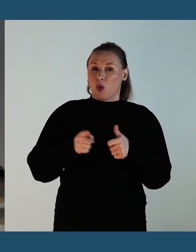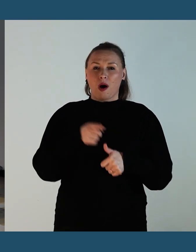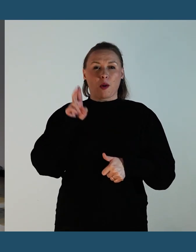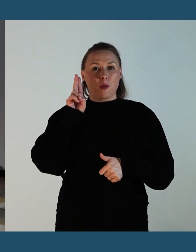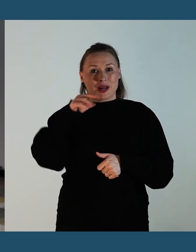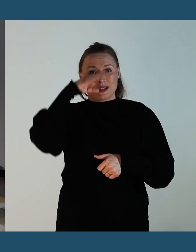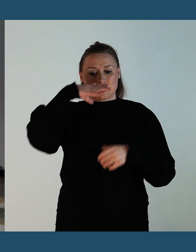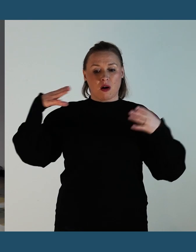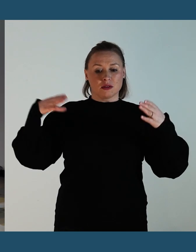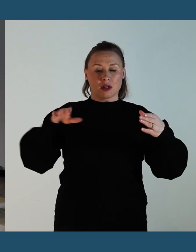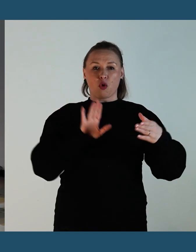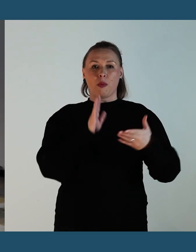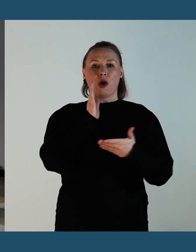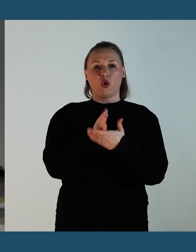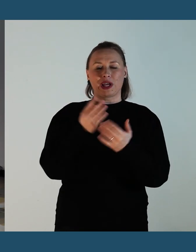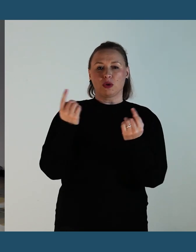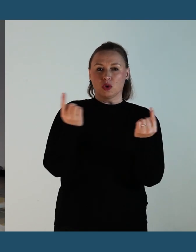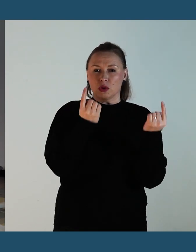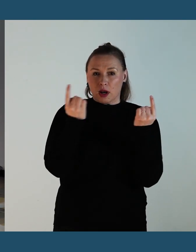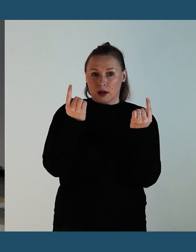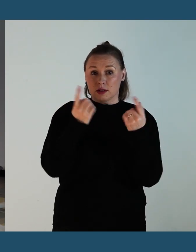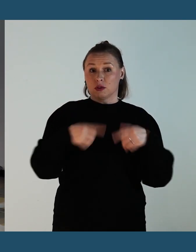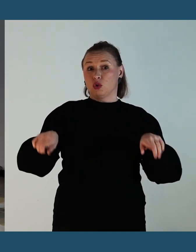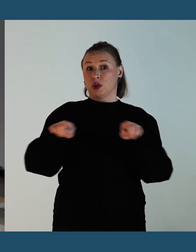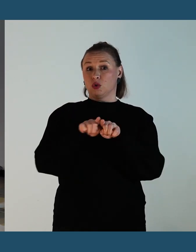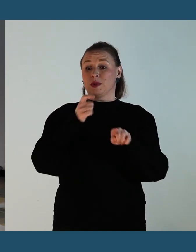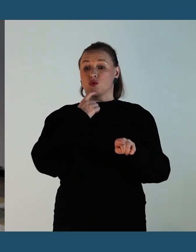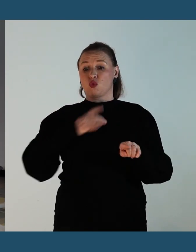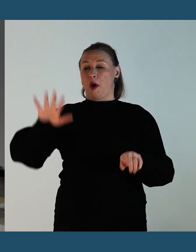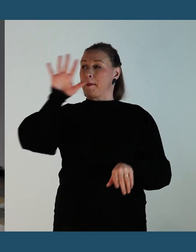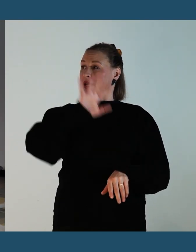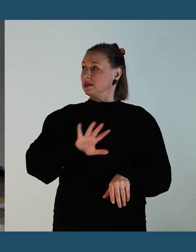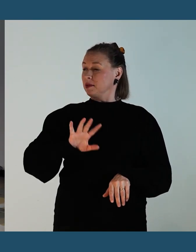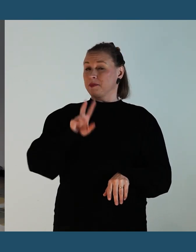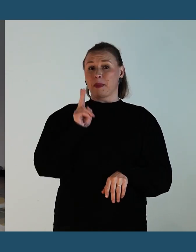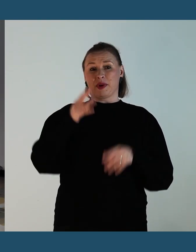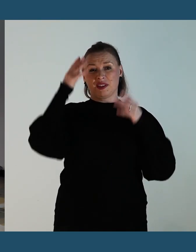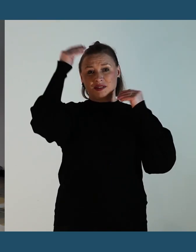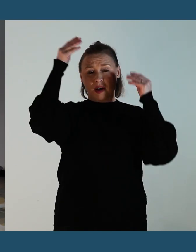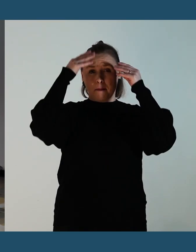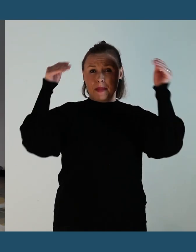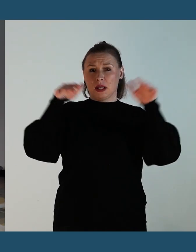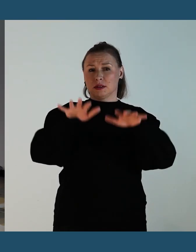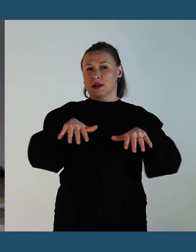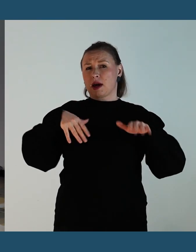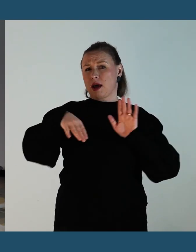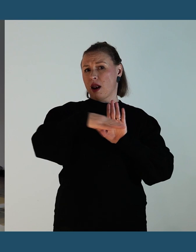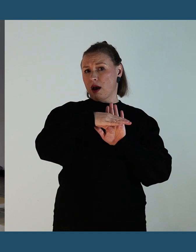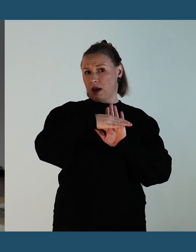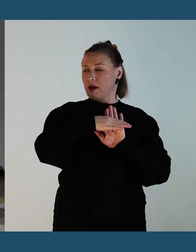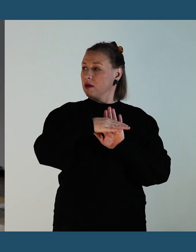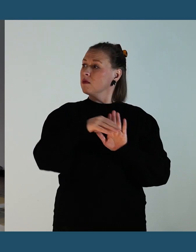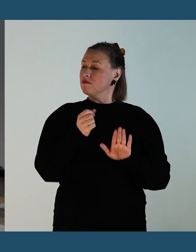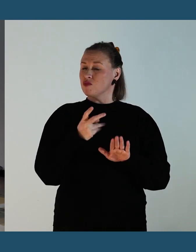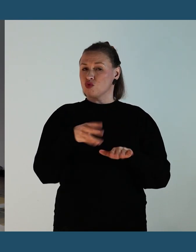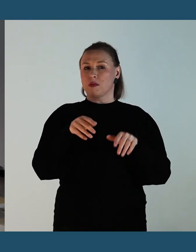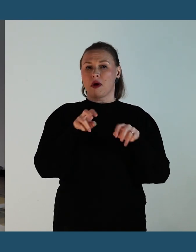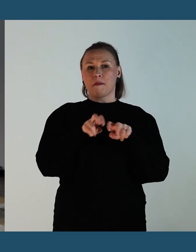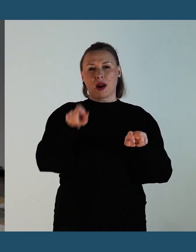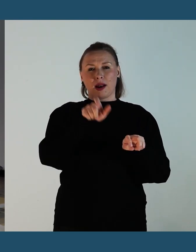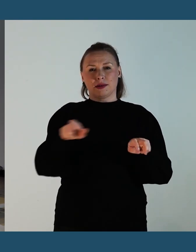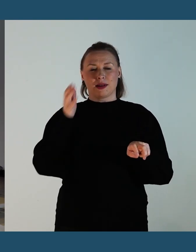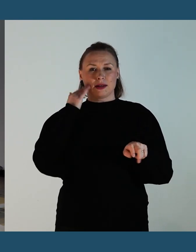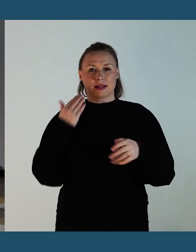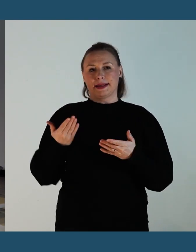alkuperäiskansan oikeuksien tilaa ja toteutumista Suomessa. Ja täällä tämä saamelaiskäräjälakikin, ainakin muutama panelisti jo nosti sen